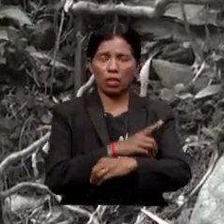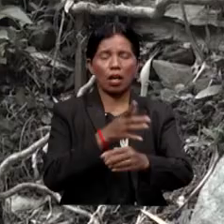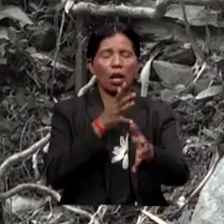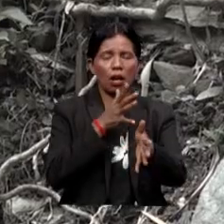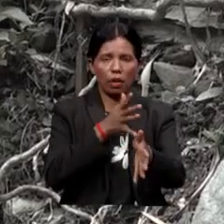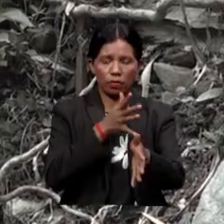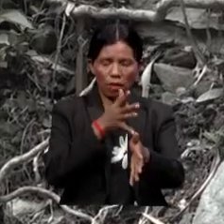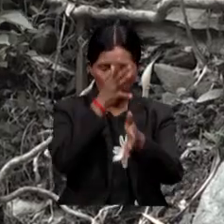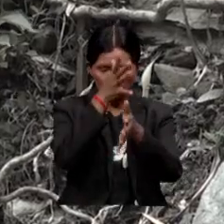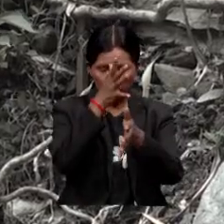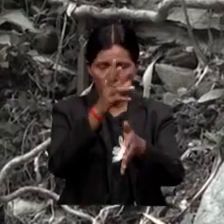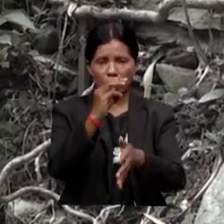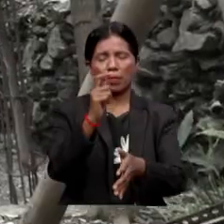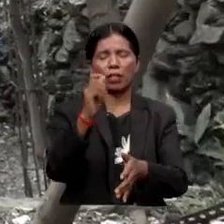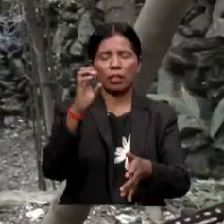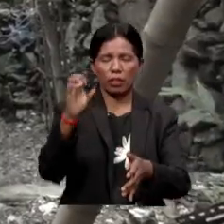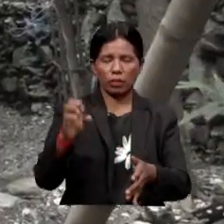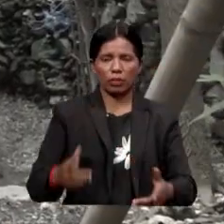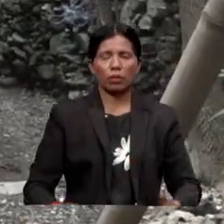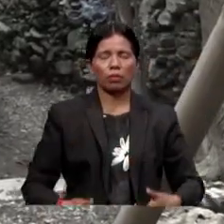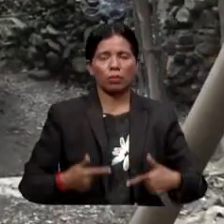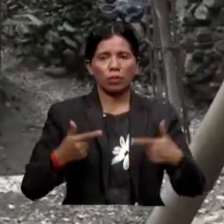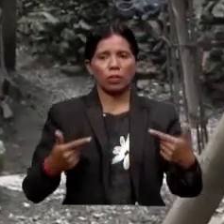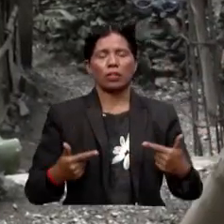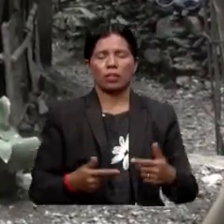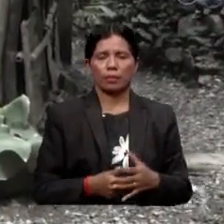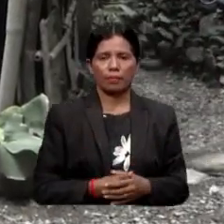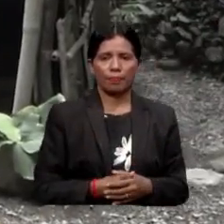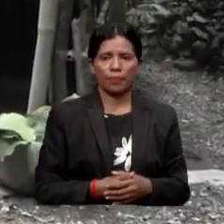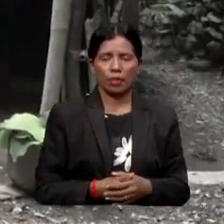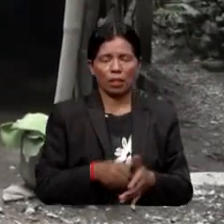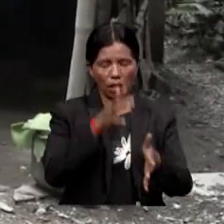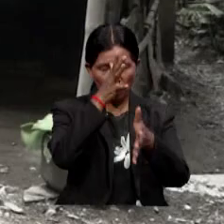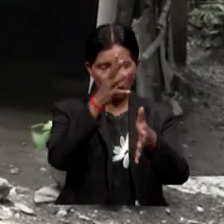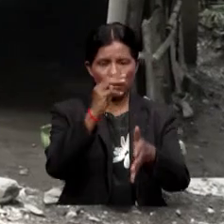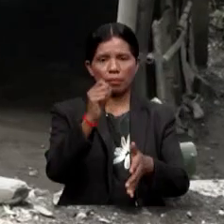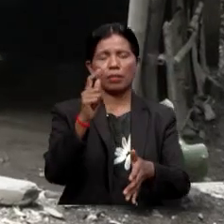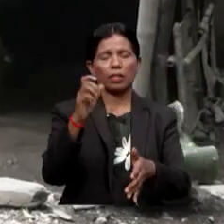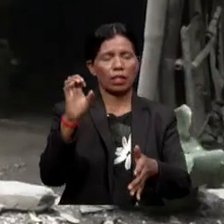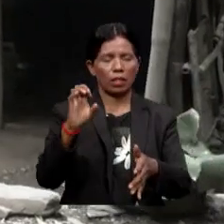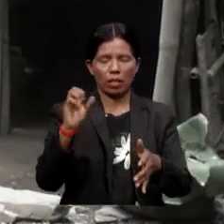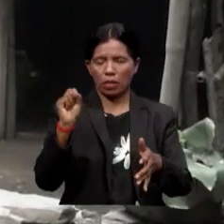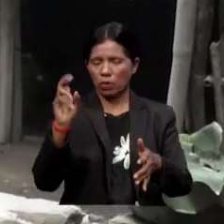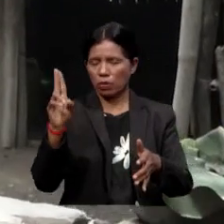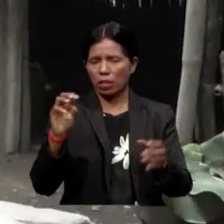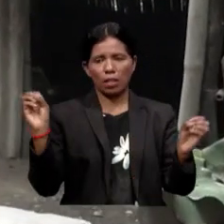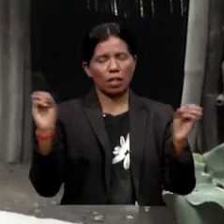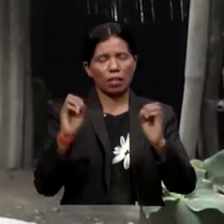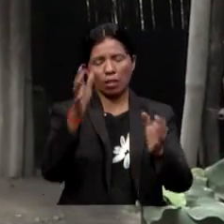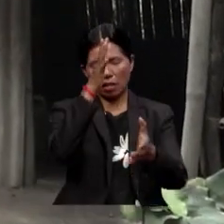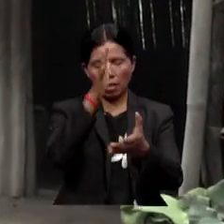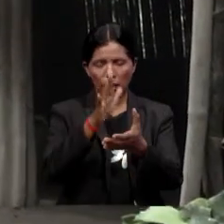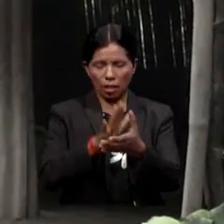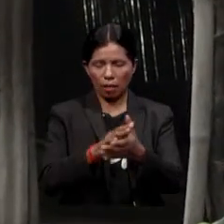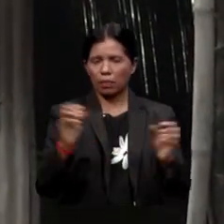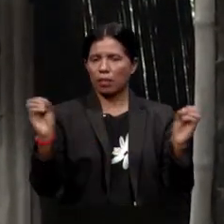ba, hodi halau ne viazen Moris iha raiklarang ne. Avo Mateus la iha kabin, la iha oan desde klosan